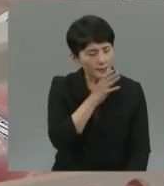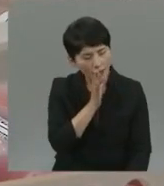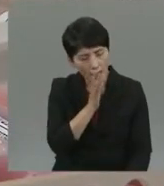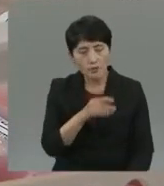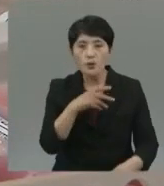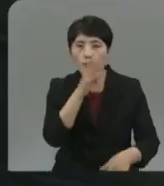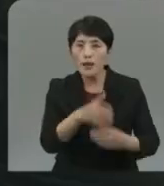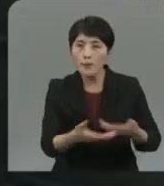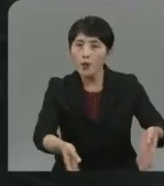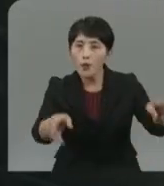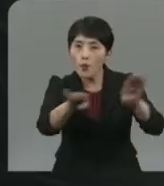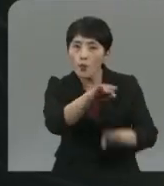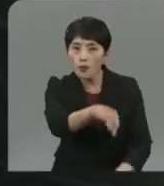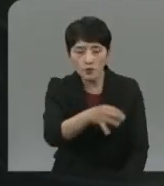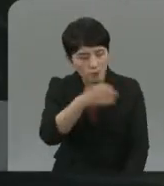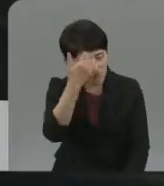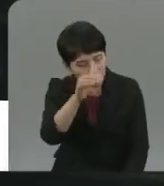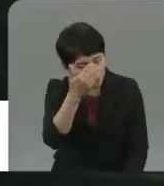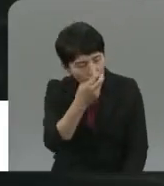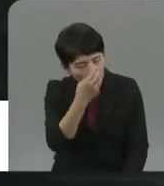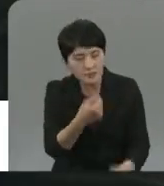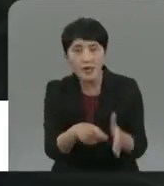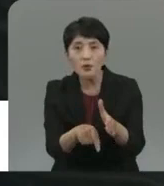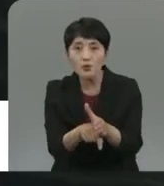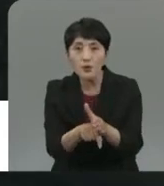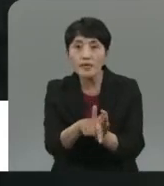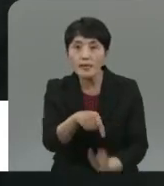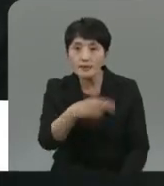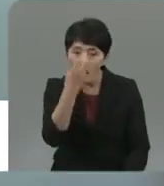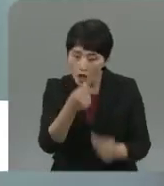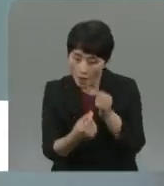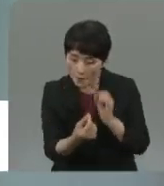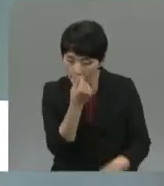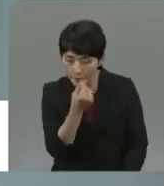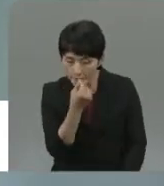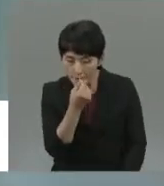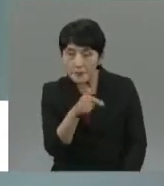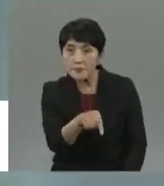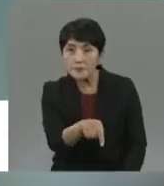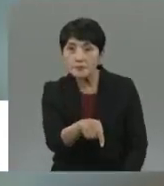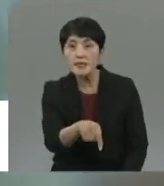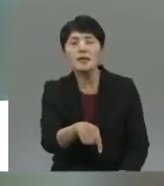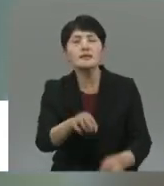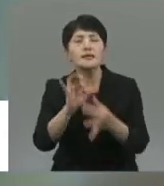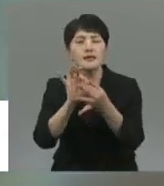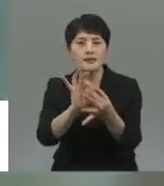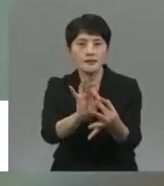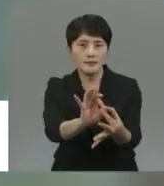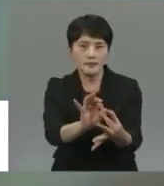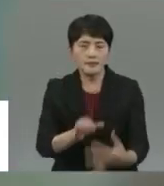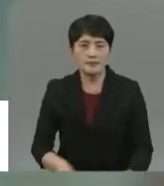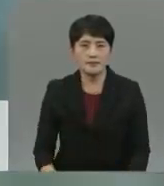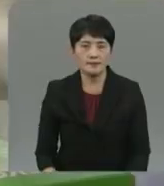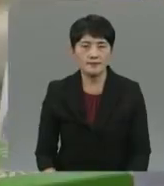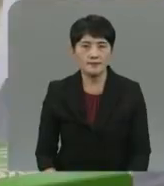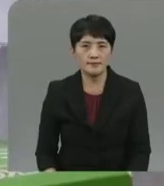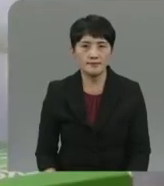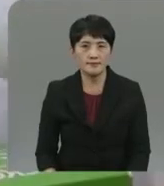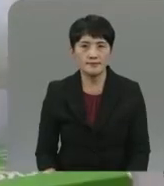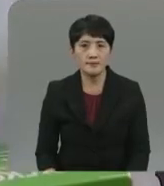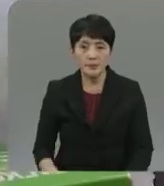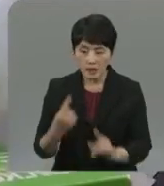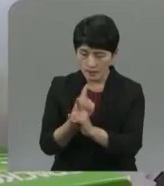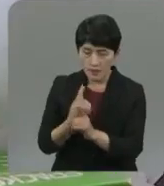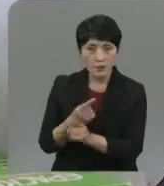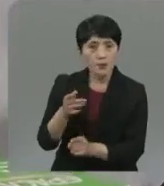和从业人数不到30人的企业所提供的生活支援费和带薪休假也将被取消。不过，